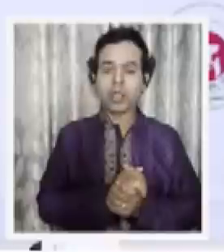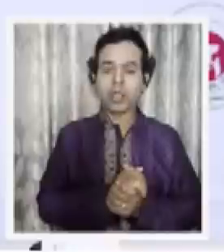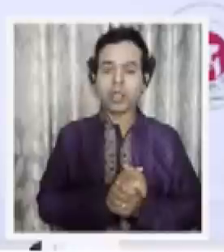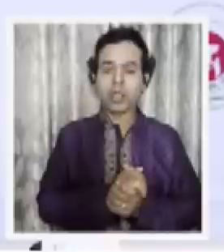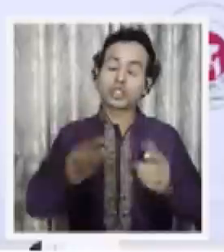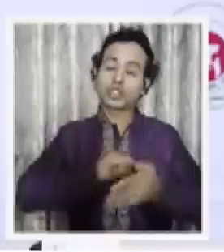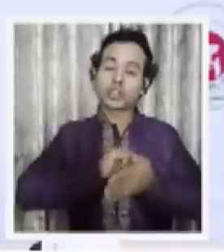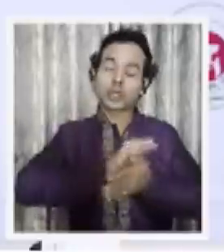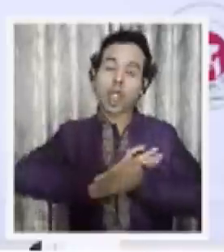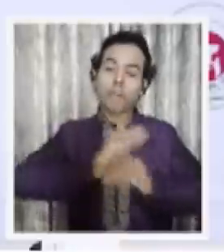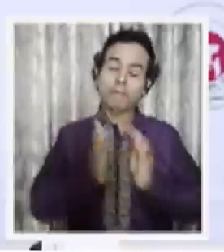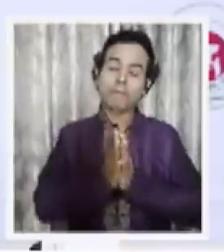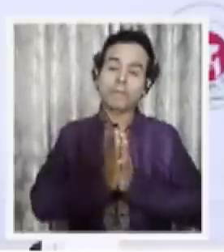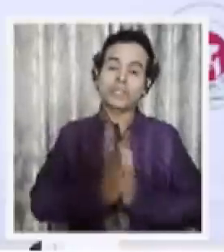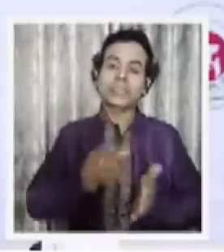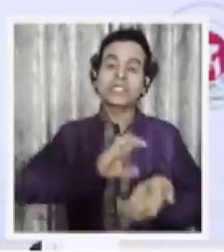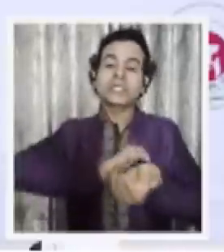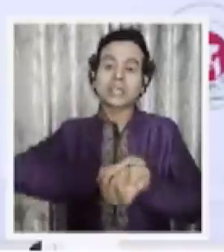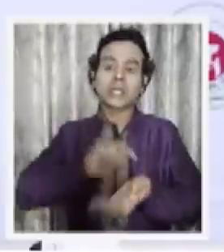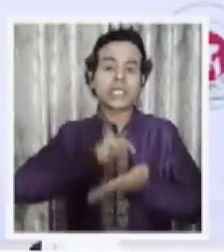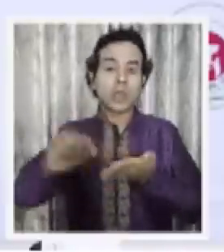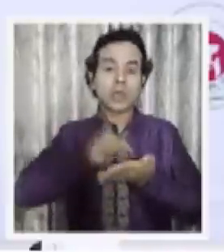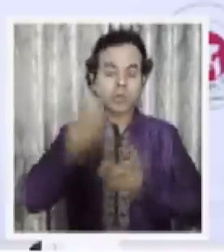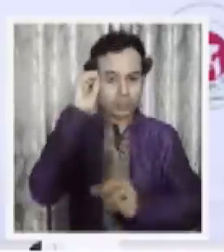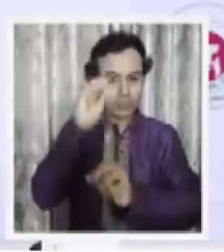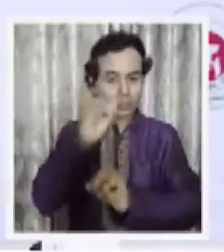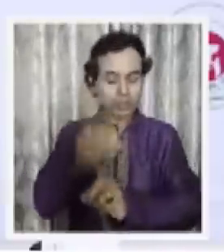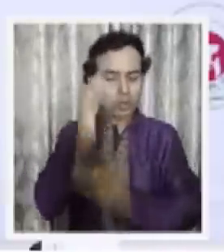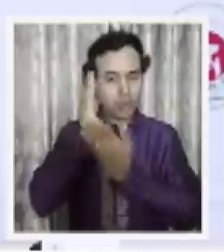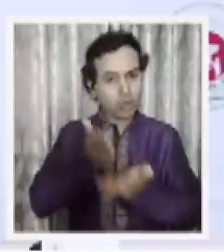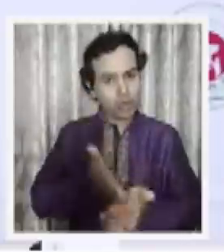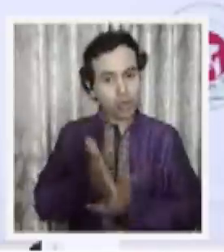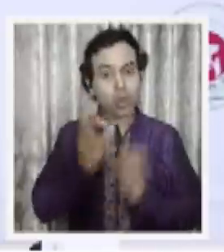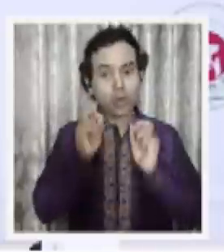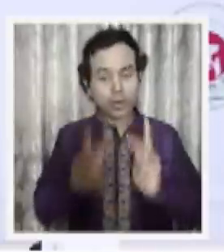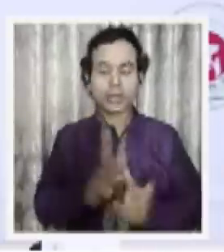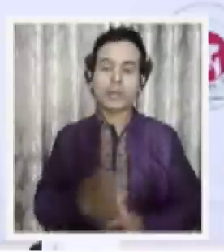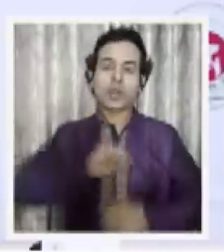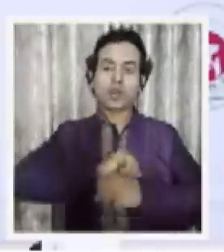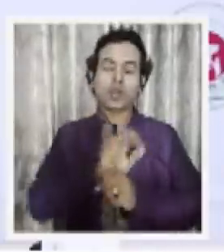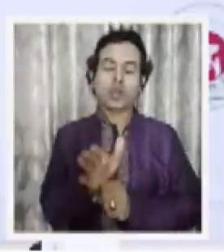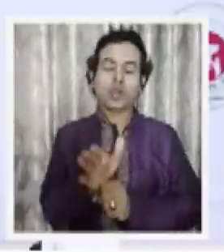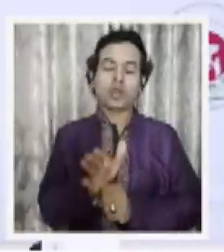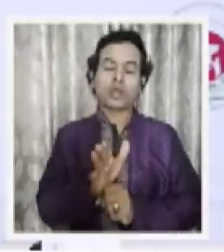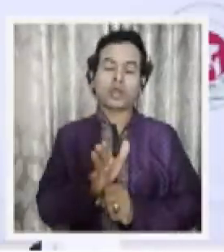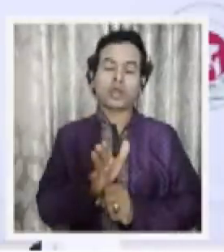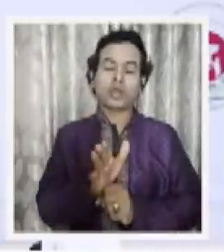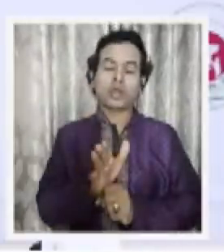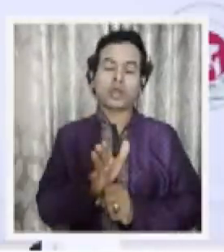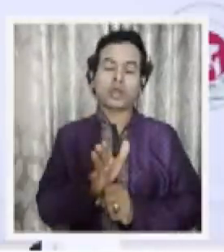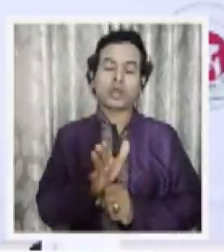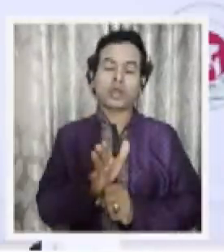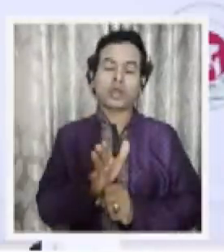আমরা করোনাকে প্রতিরোধ করতে পারবো এবং এই ভাইরাস থেকে মুক্ত থাকতে পারবো। আপনারা সবাই সচেষ্ট